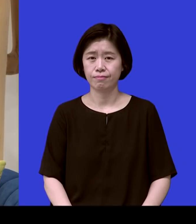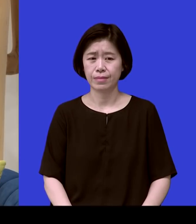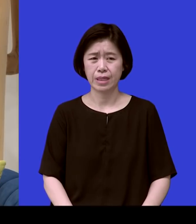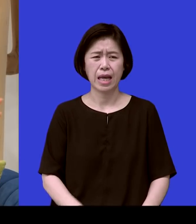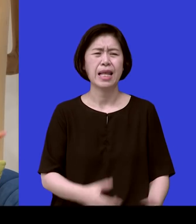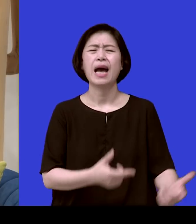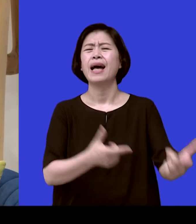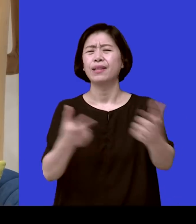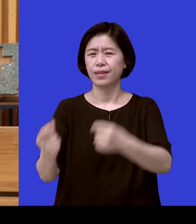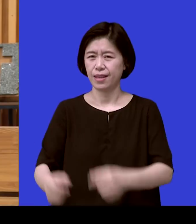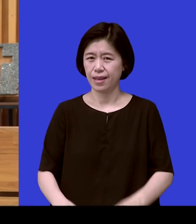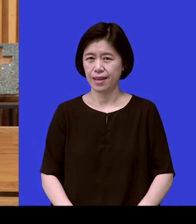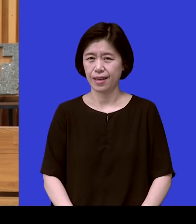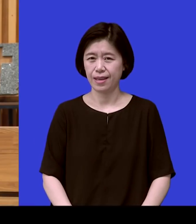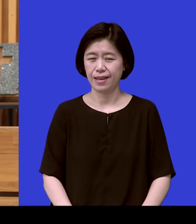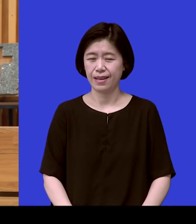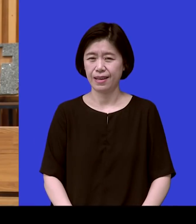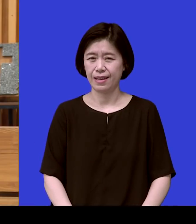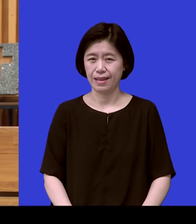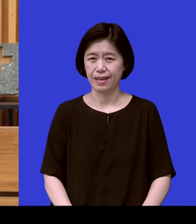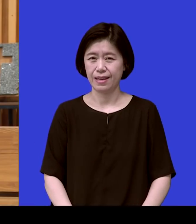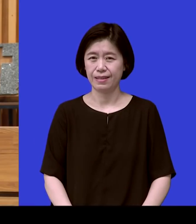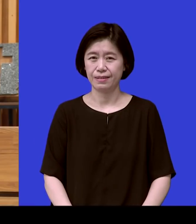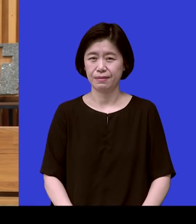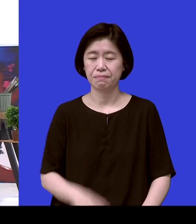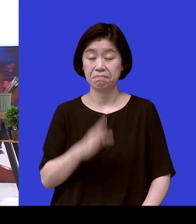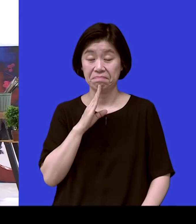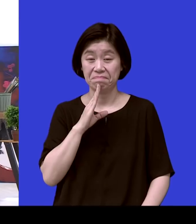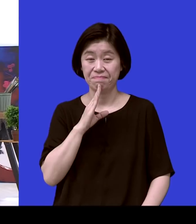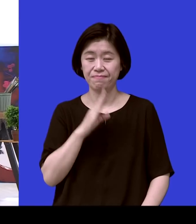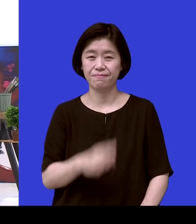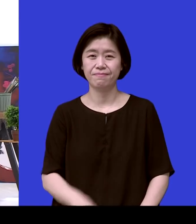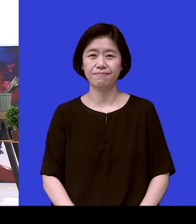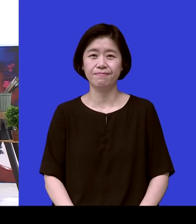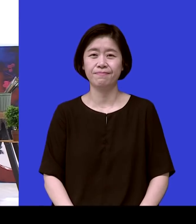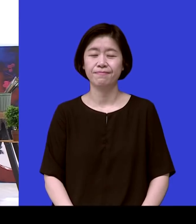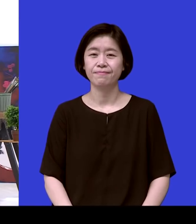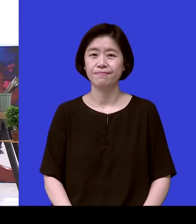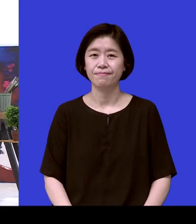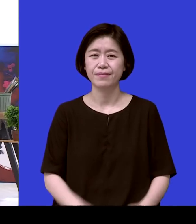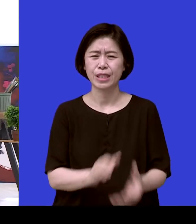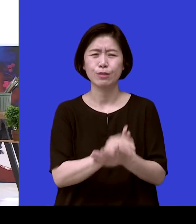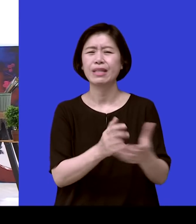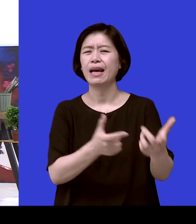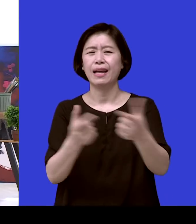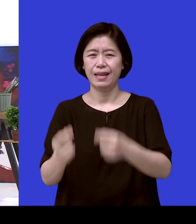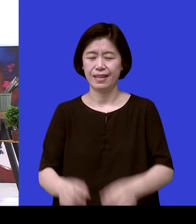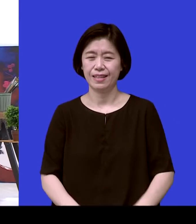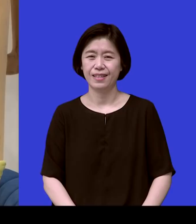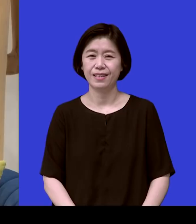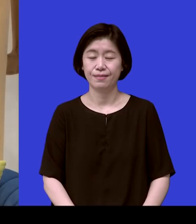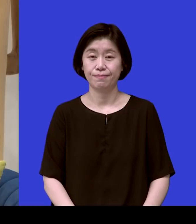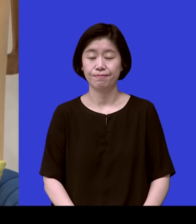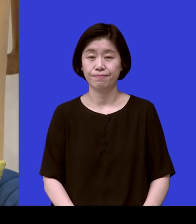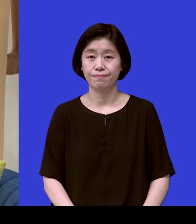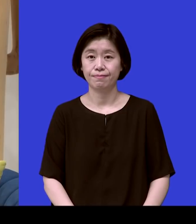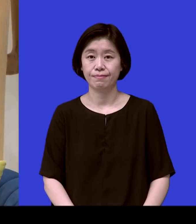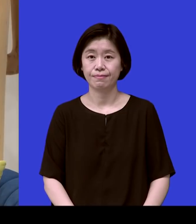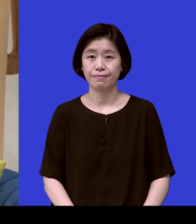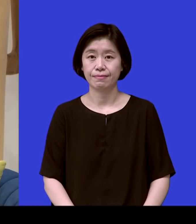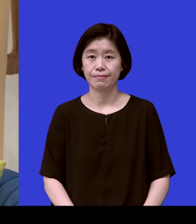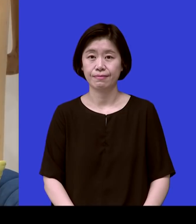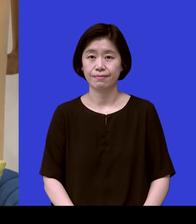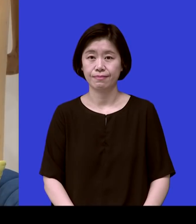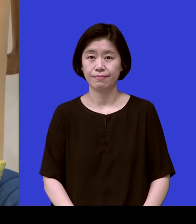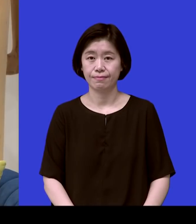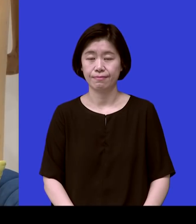예. 다 그렇게 먹어. 이렇게 맞아요. 말하거든요. 사춘기 학생들 네. 다 그래요. 다 그렇게 먹는데요. 예. 그래서 제가 너무